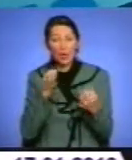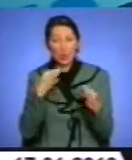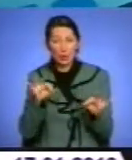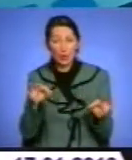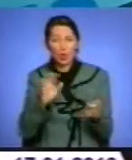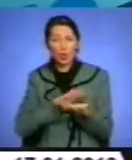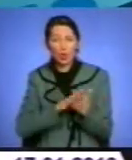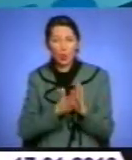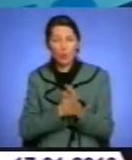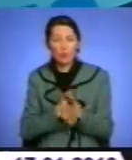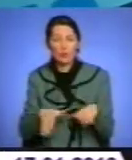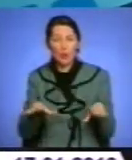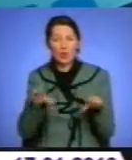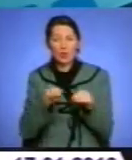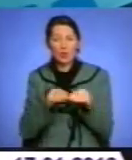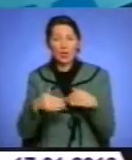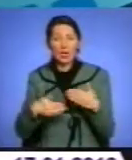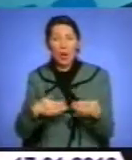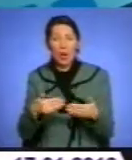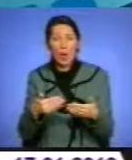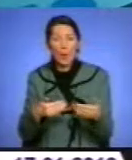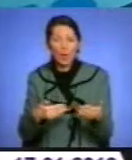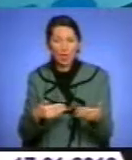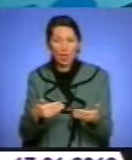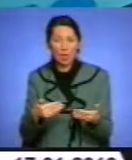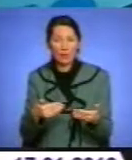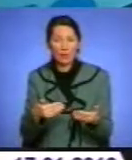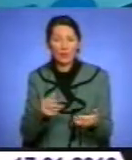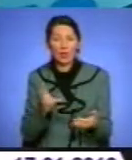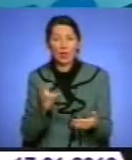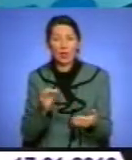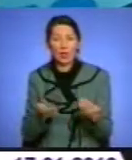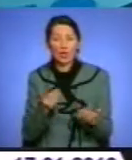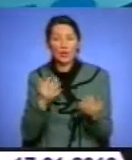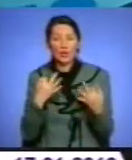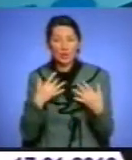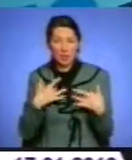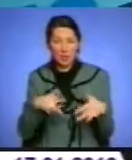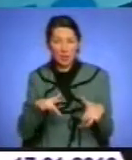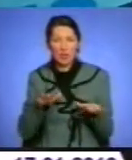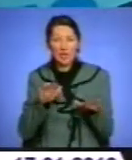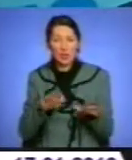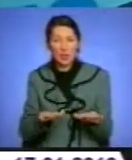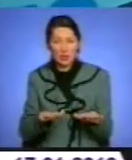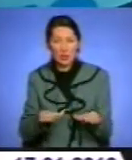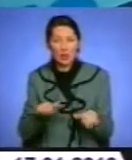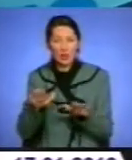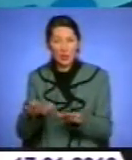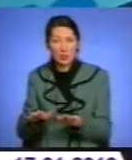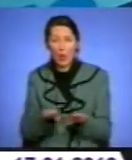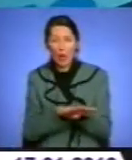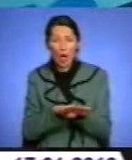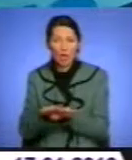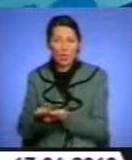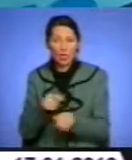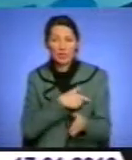домовились про спільний похід, на, якщо звільняться місця на місцевому рівні